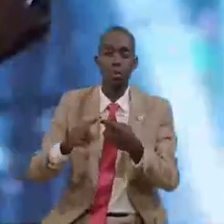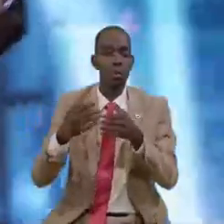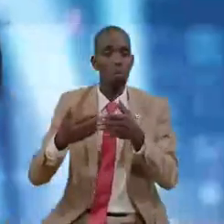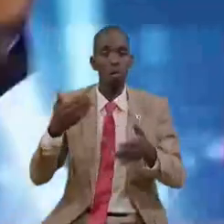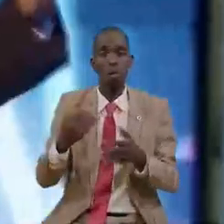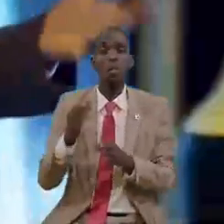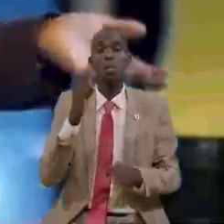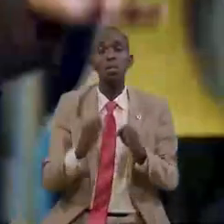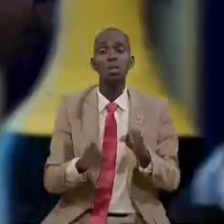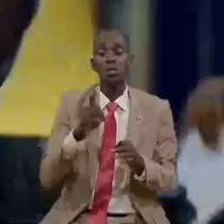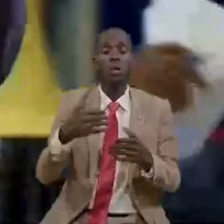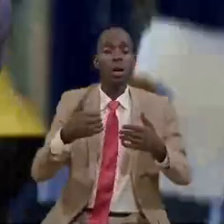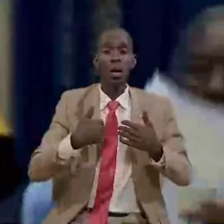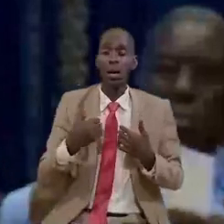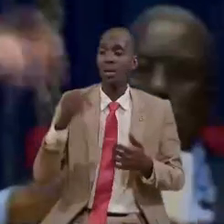même si vous portez